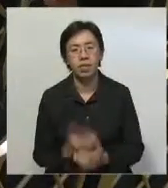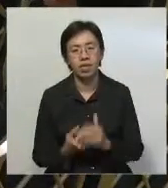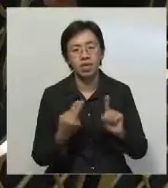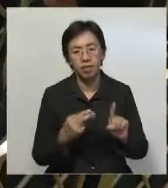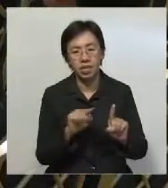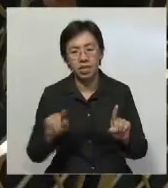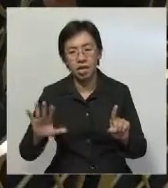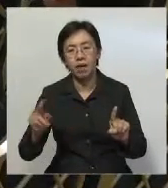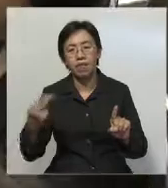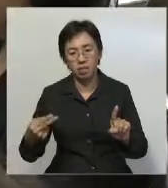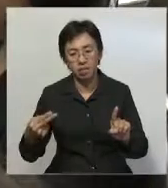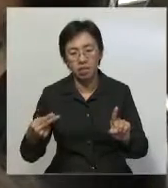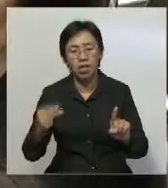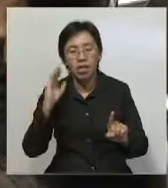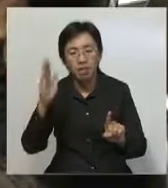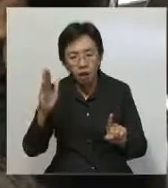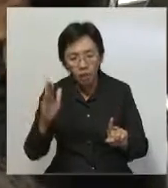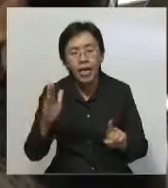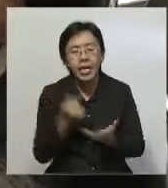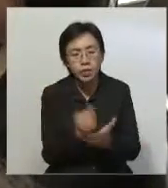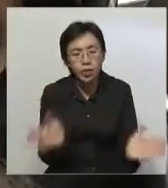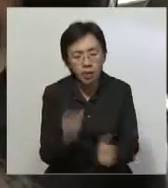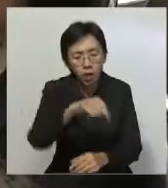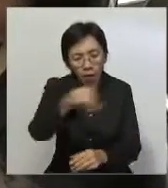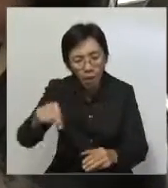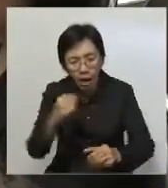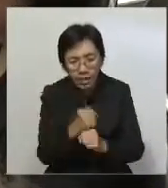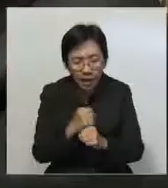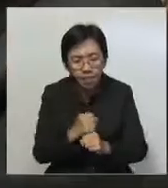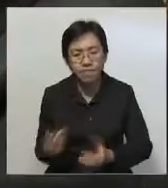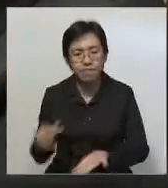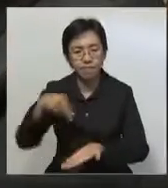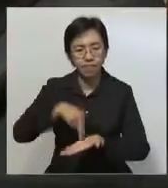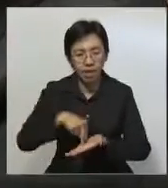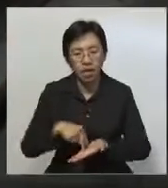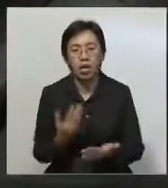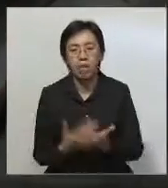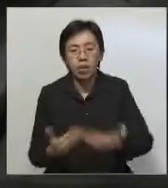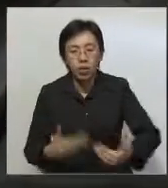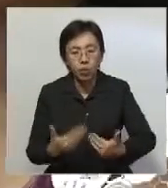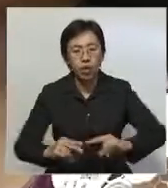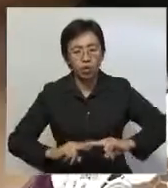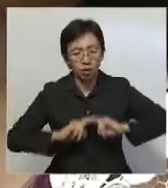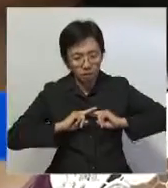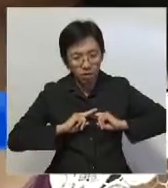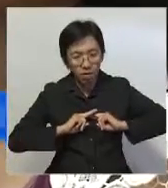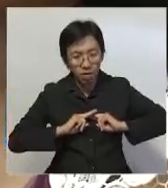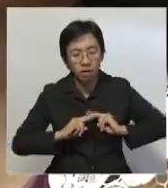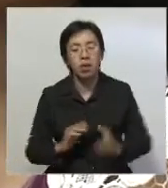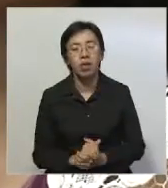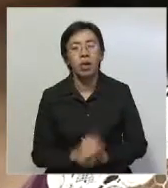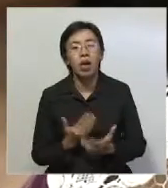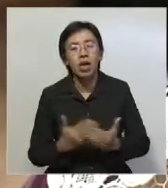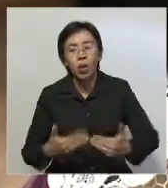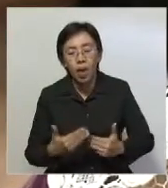สูงสุดไม่เกิน 50,000 บาทที่ผ่านการพัฒนาคุณภาพมาตรฐานกันแล้วมาเป็นทางเลือกในการสร้างรายได้ของผู้มีรายได้น้อยนะคะต